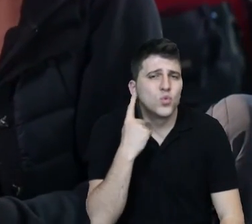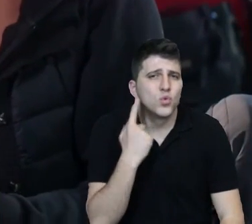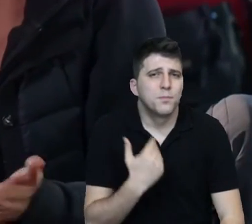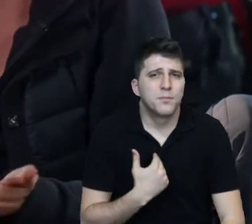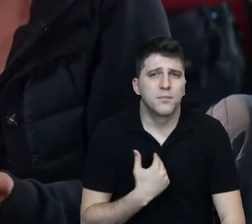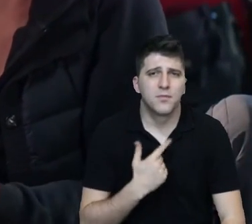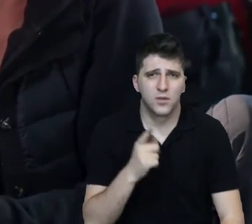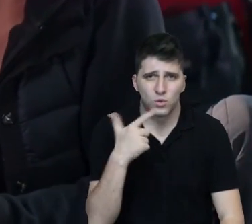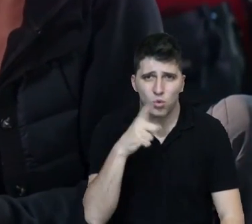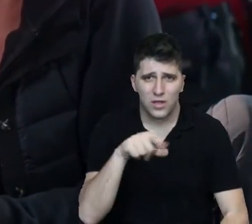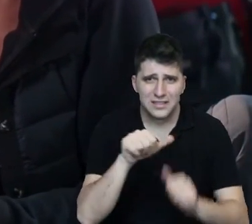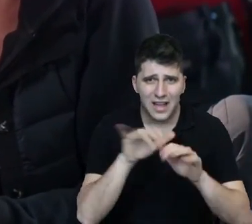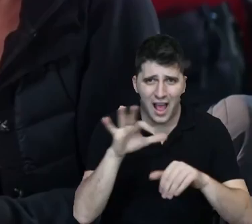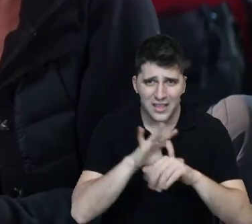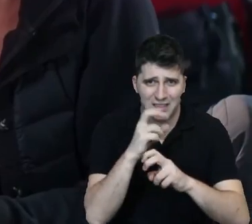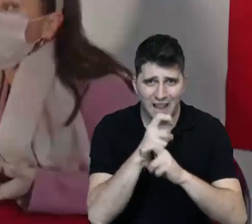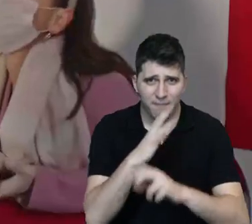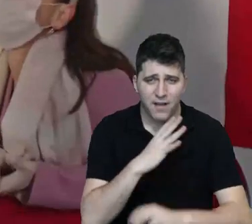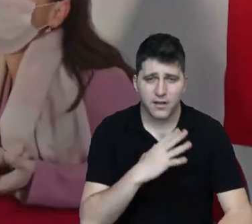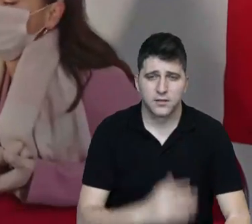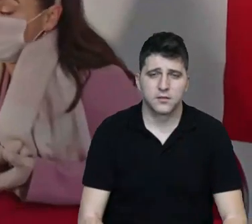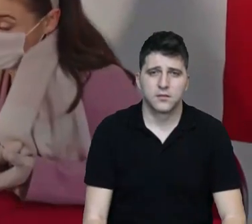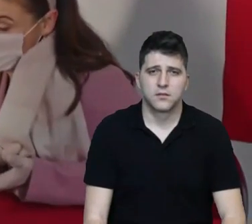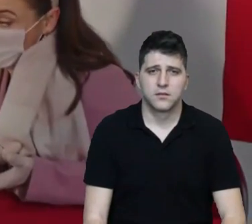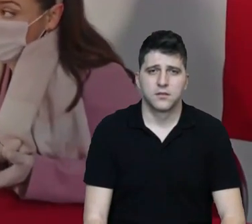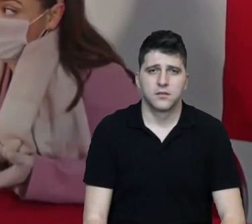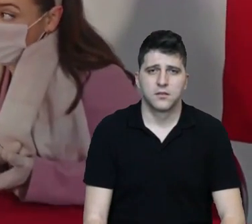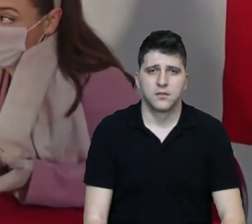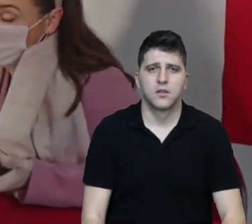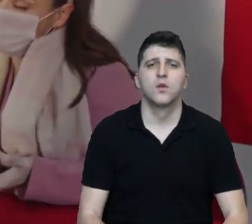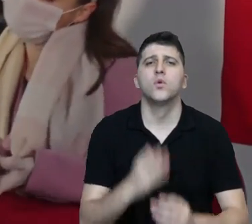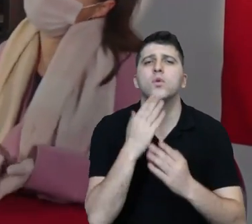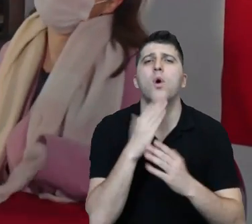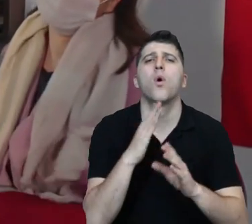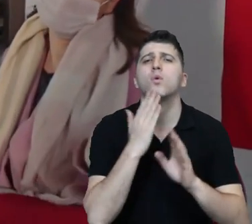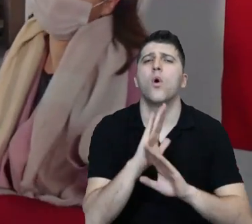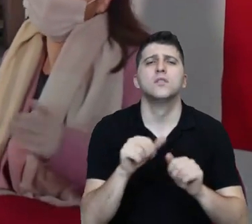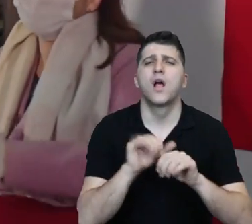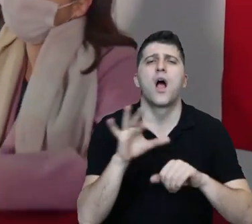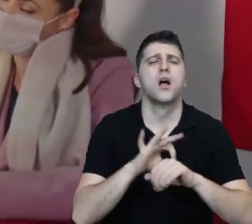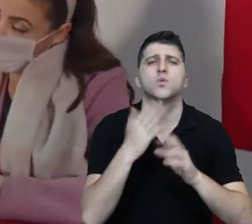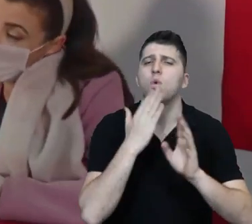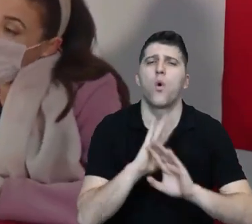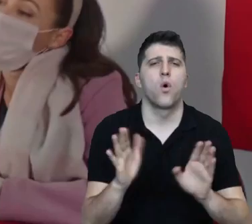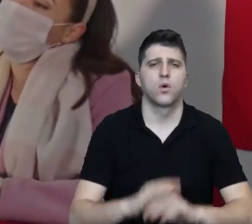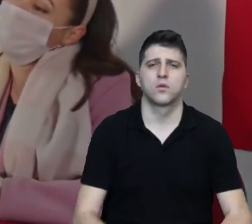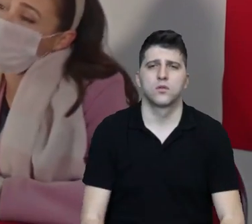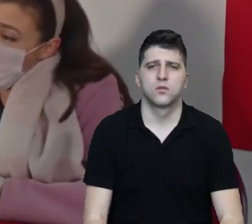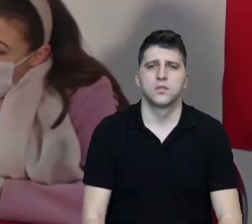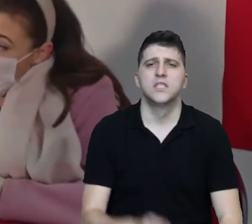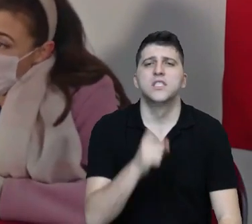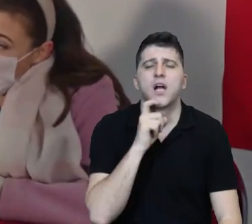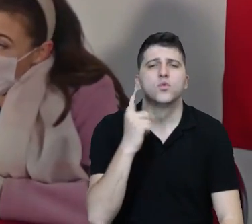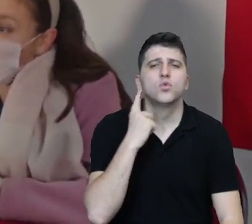olduk da kasabada salgın hastalık tehlikesi mi var? Ay yok. Salgın hastalık falan yok.